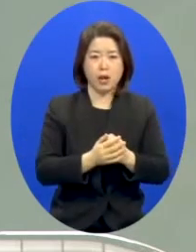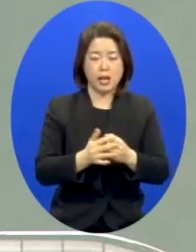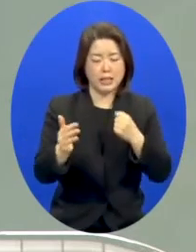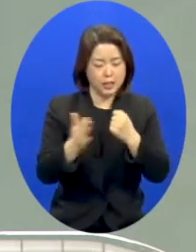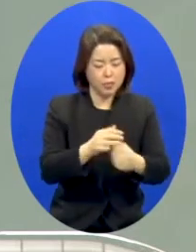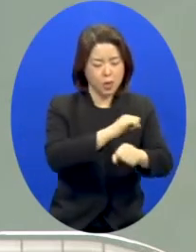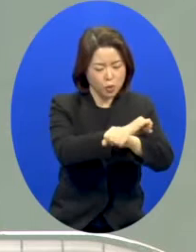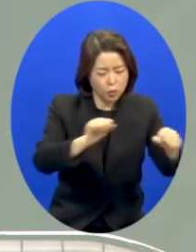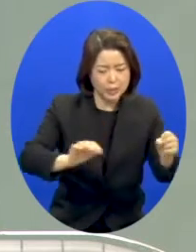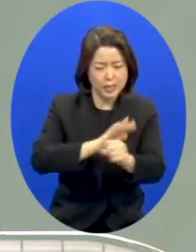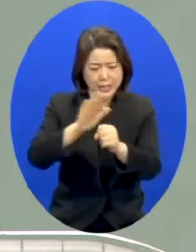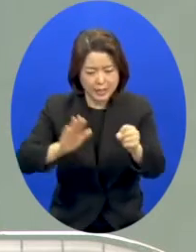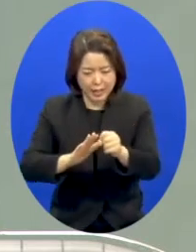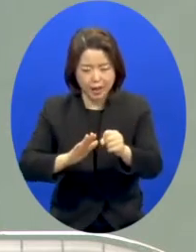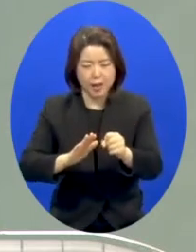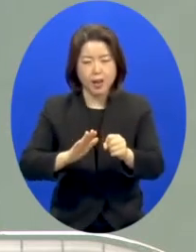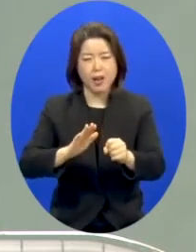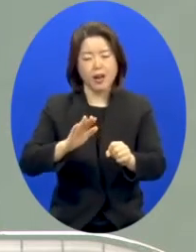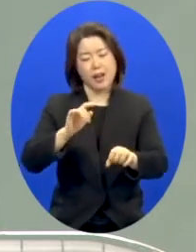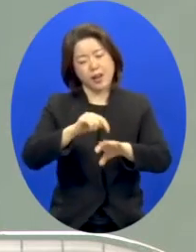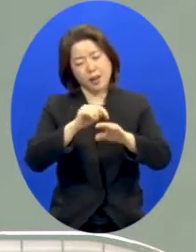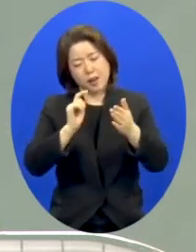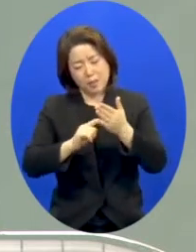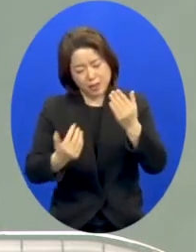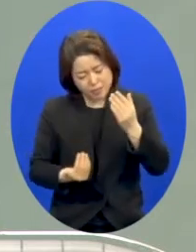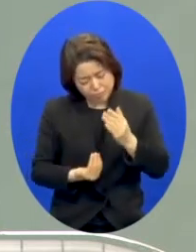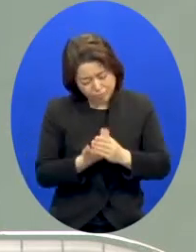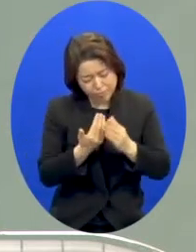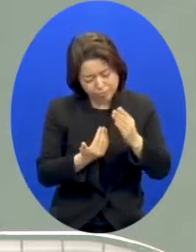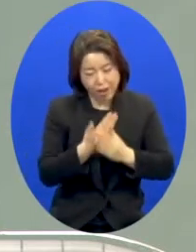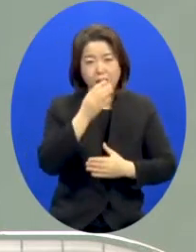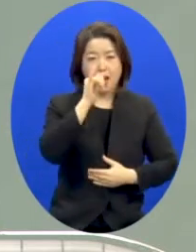사랑하라는 마음이 내 속에서 계속 일어났구나